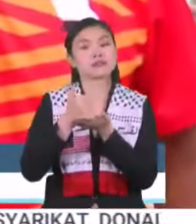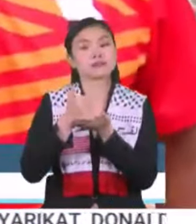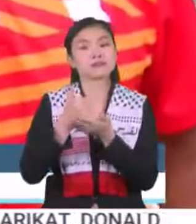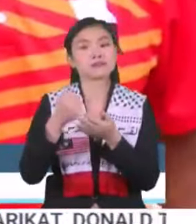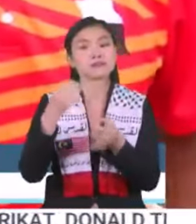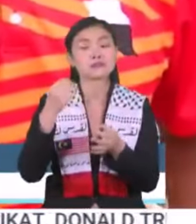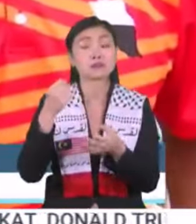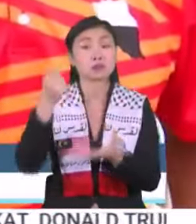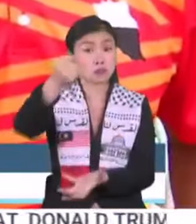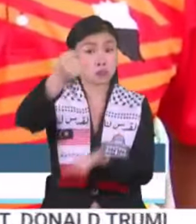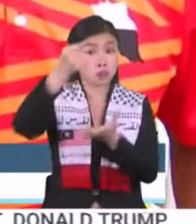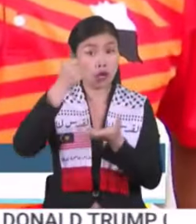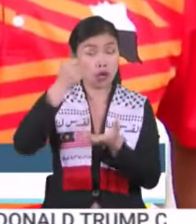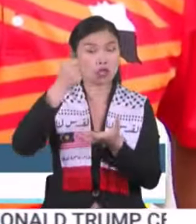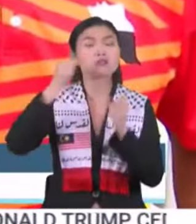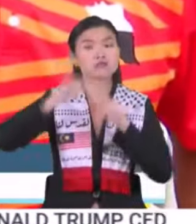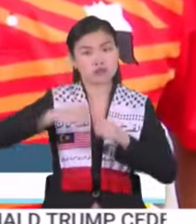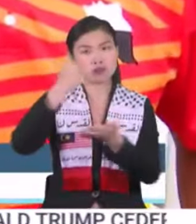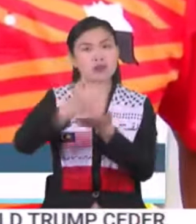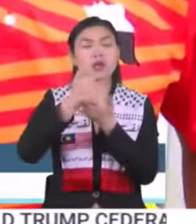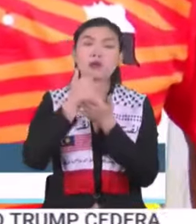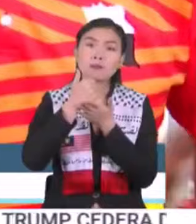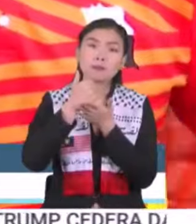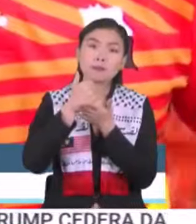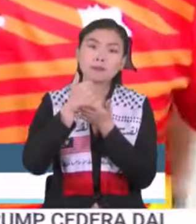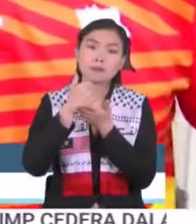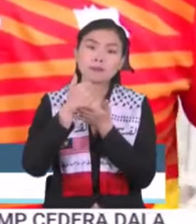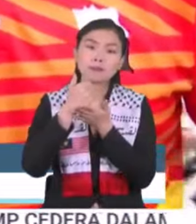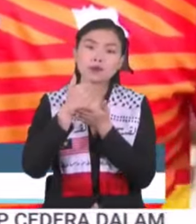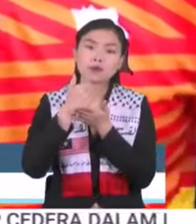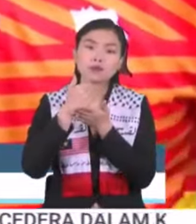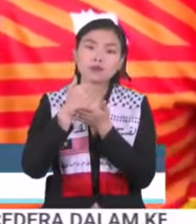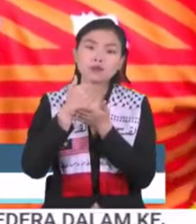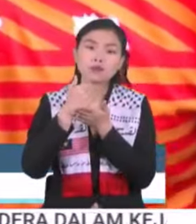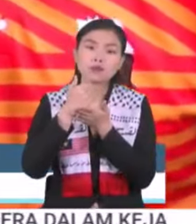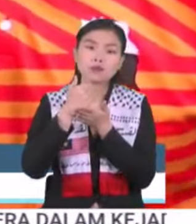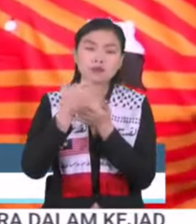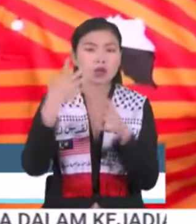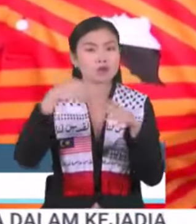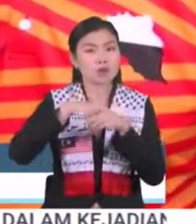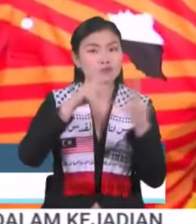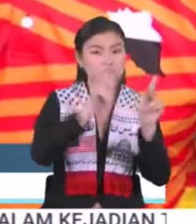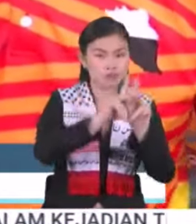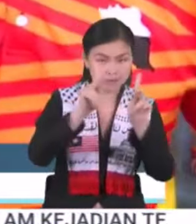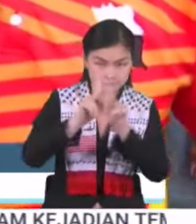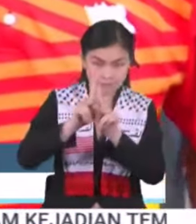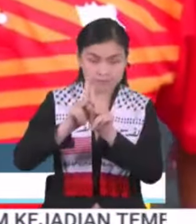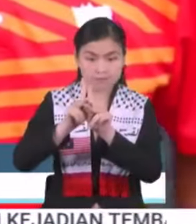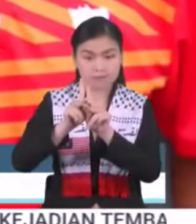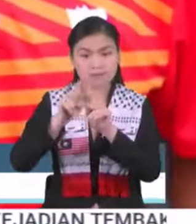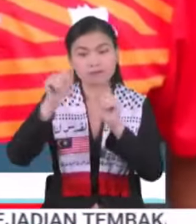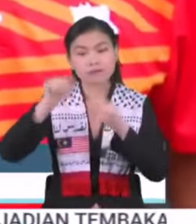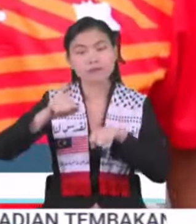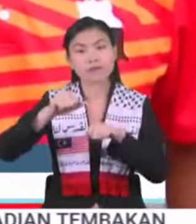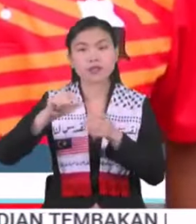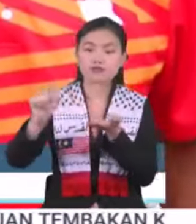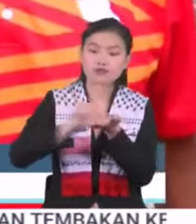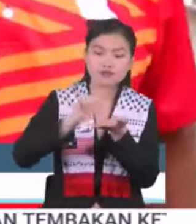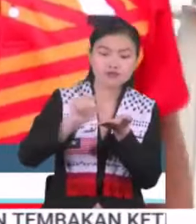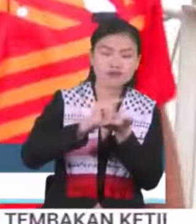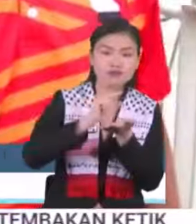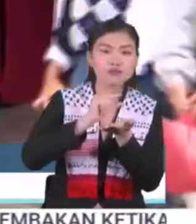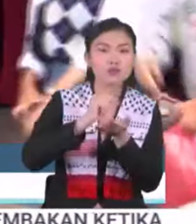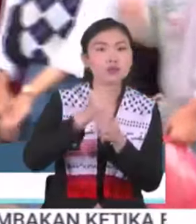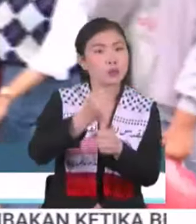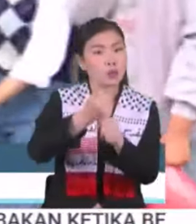subsidi itu dia boleh macam membantu kita orang punya apa, kita orang punya pergerakan dia kat kampung lah, maknanya boleh membantu menjana pendapatan